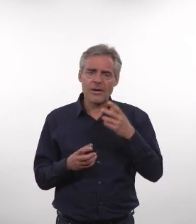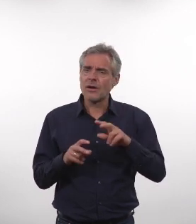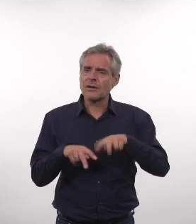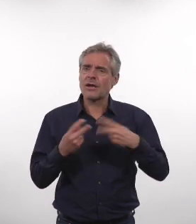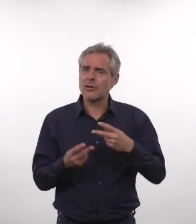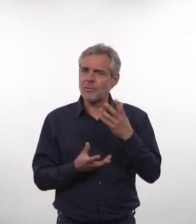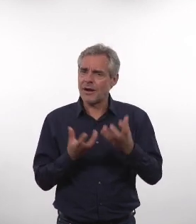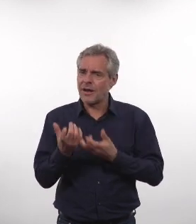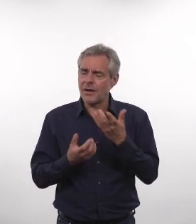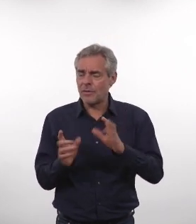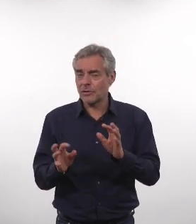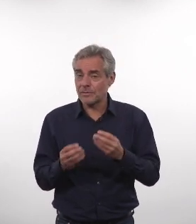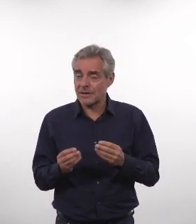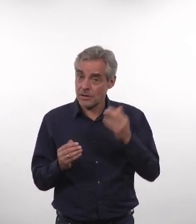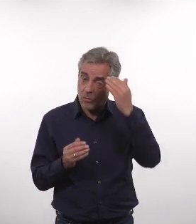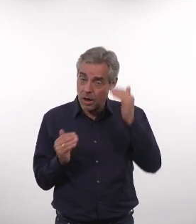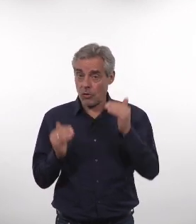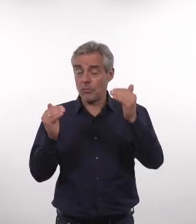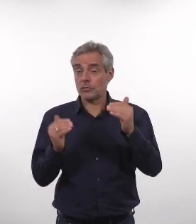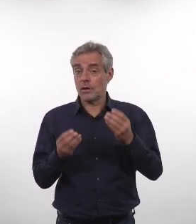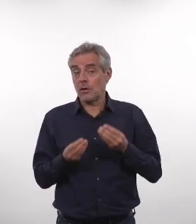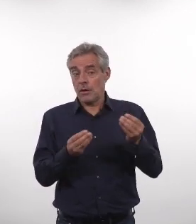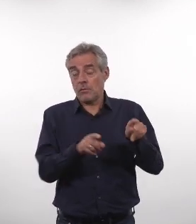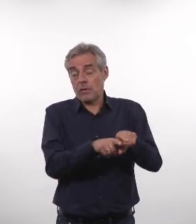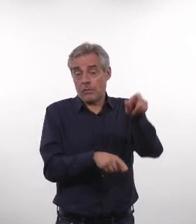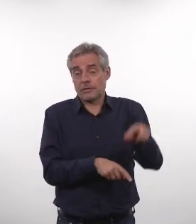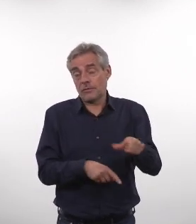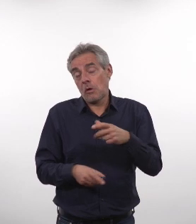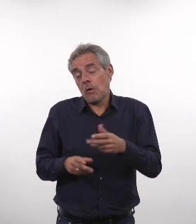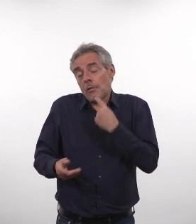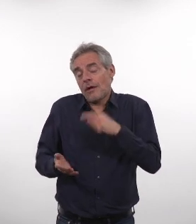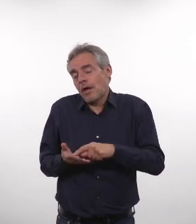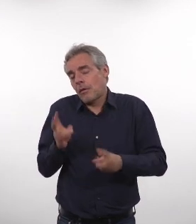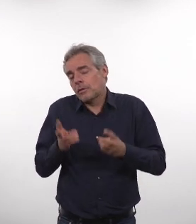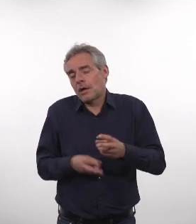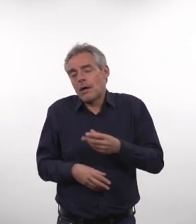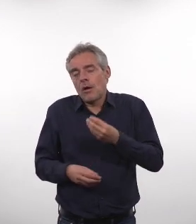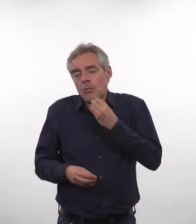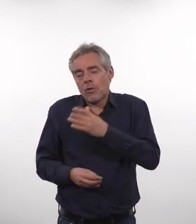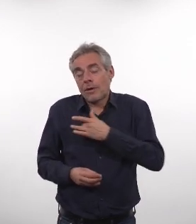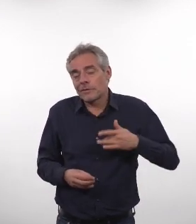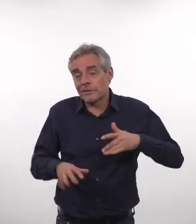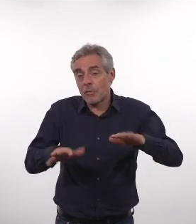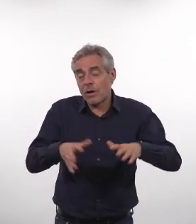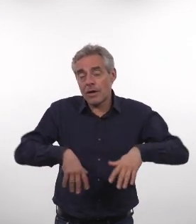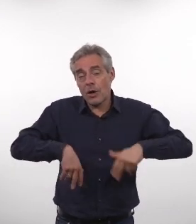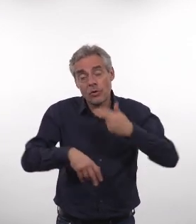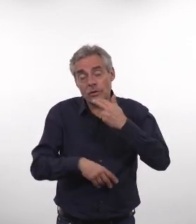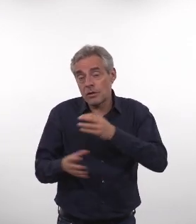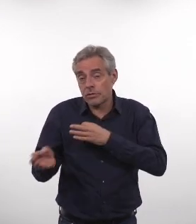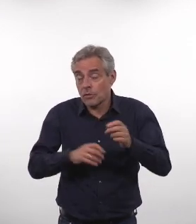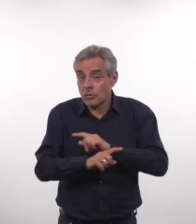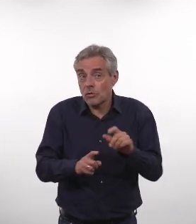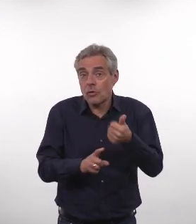vraiment ça qui nous remonte le moral, hein. Donc voilà, pour les renforçateurs, c'est la même chose. C'est pas forcément quelque chose qui va être utile tout le temps. C'est